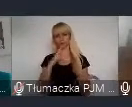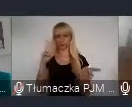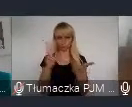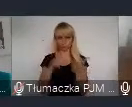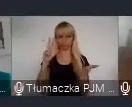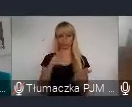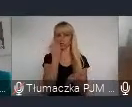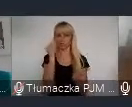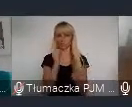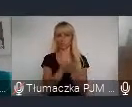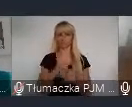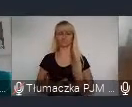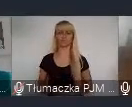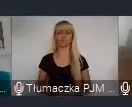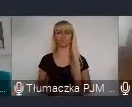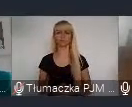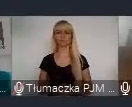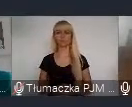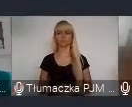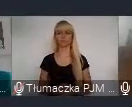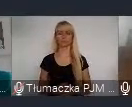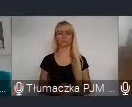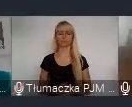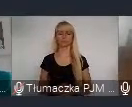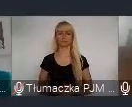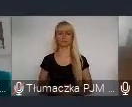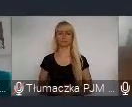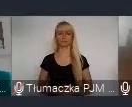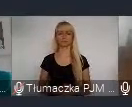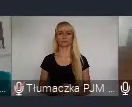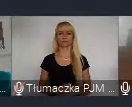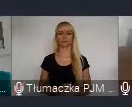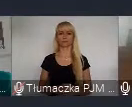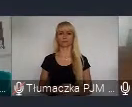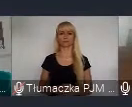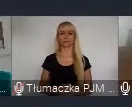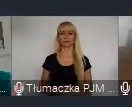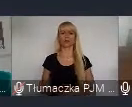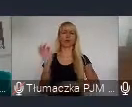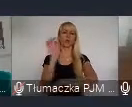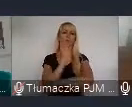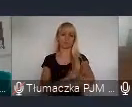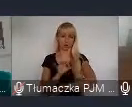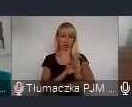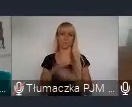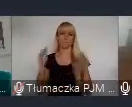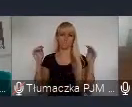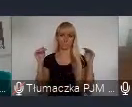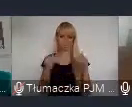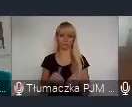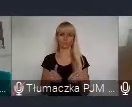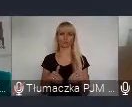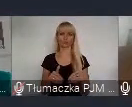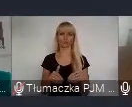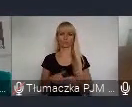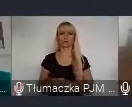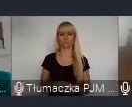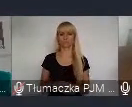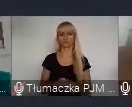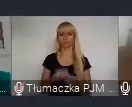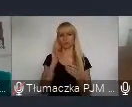mogą wydłużyć dostęp do projektu, ponieważ projekty będzie można realizować, ale nie będą to koszty kwalifikowalne.